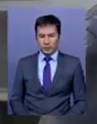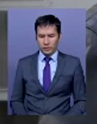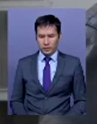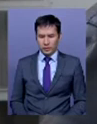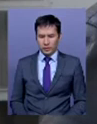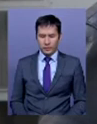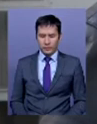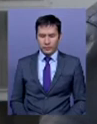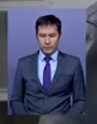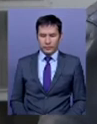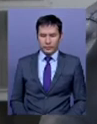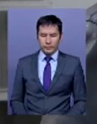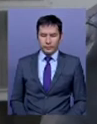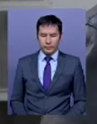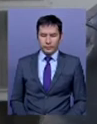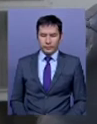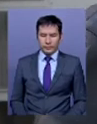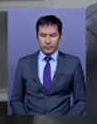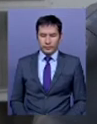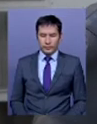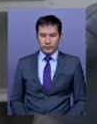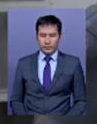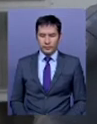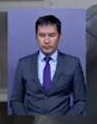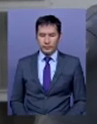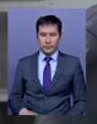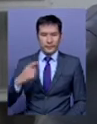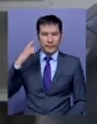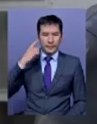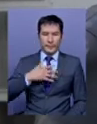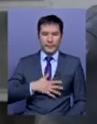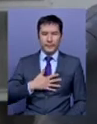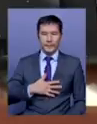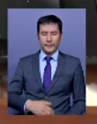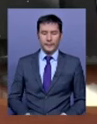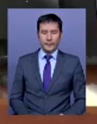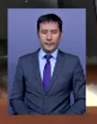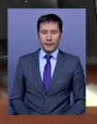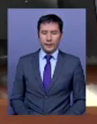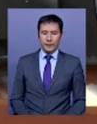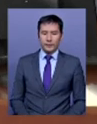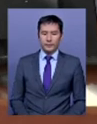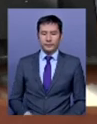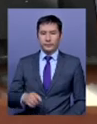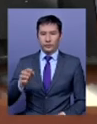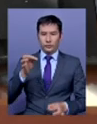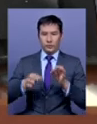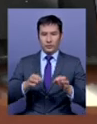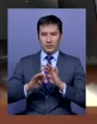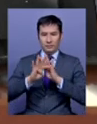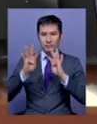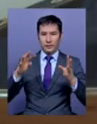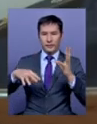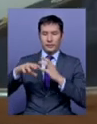оны ақтап отыр. Оған біз келісеміз, әділдікті, адалдықты сот көрсетіп отыр. Сотталғандардың барлығы